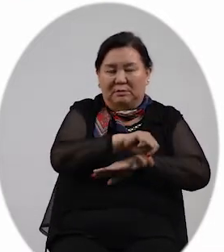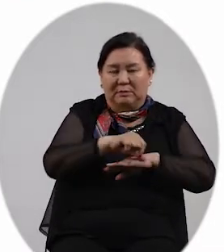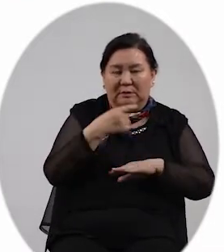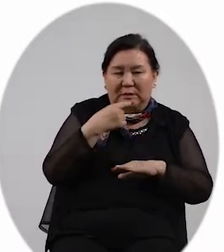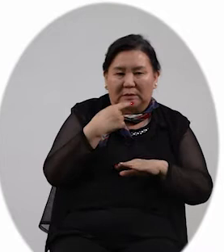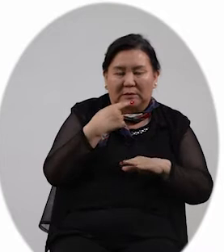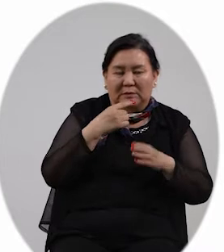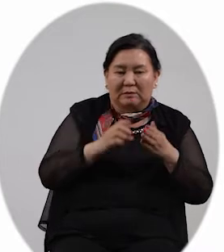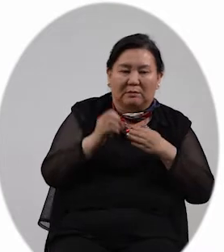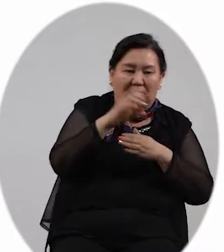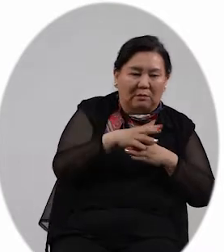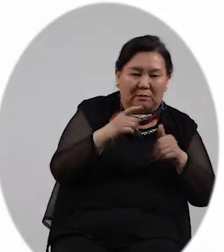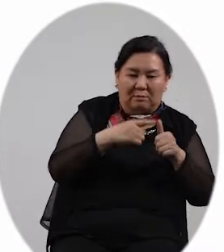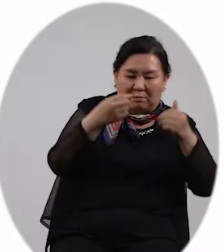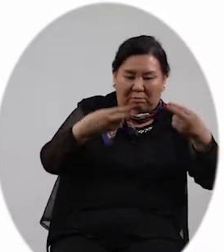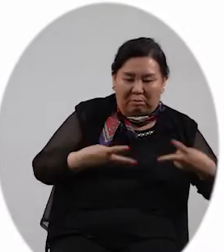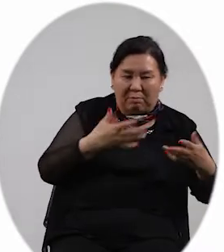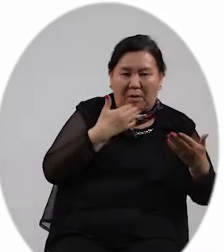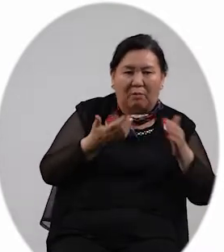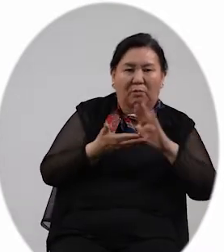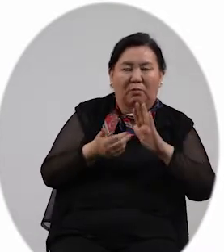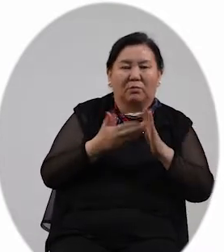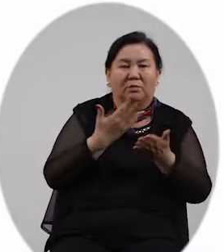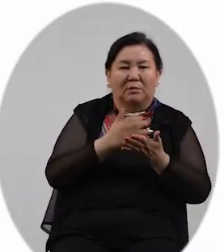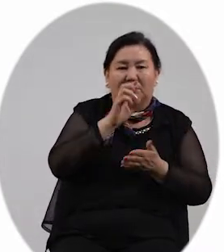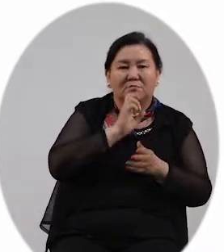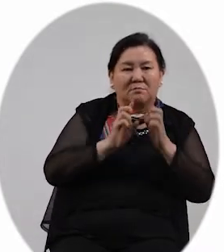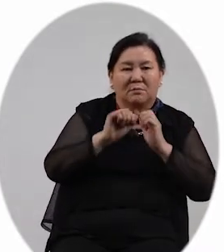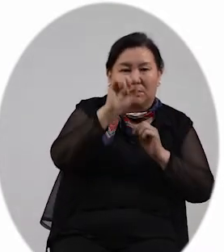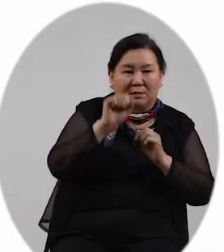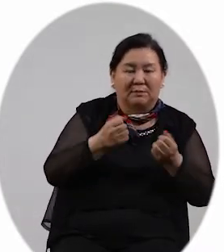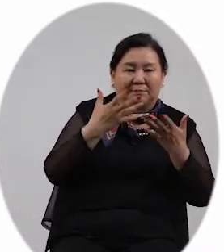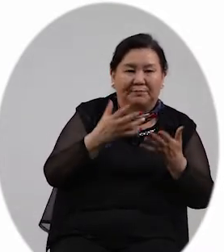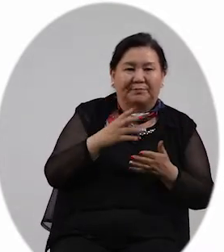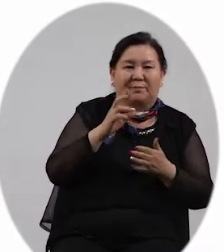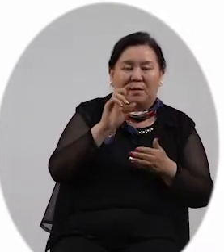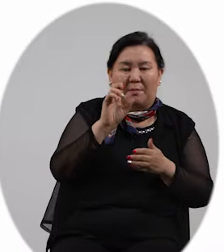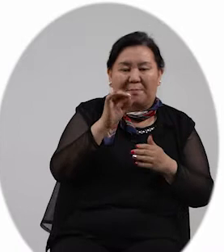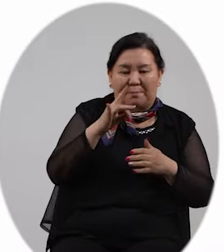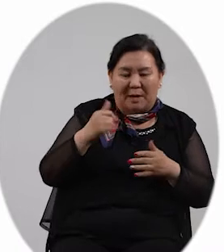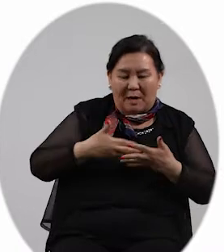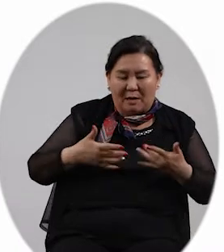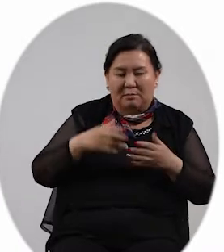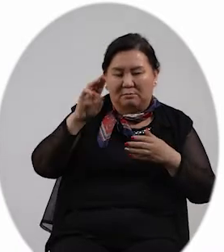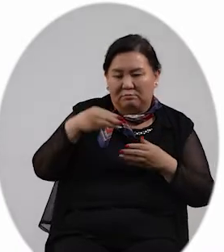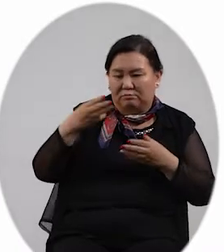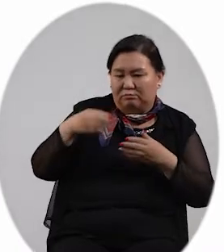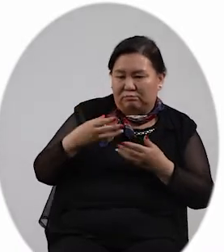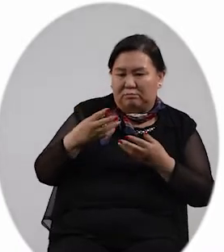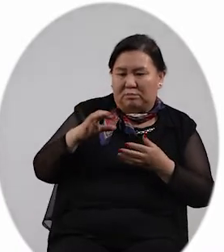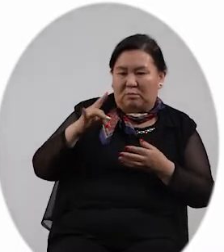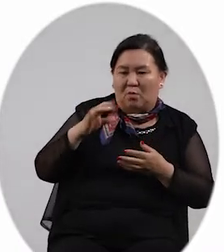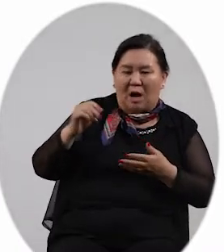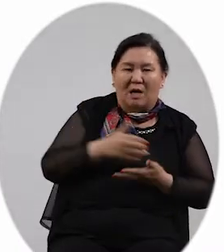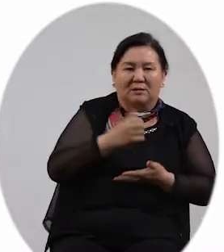дээр гайлын хилийг давхад асуудлууд үүснэ. Өөрөөр хэлэх юм бол бараа бүтээгдэхүүн тодорхой хэмжээгээр